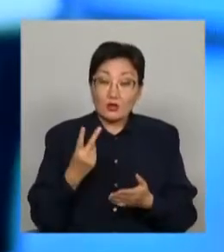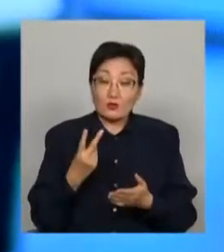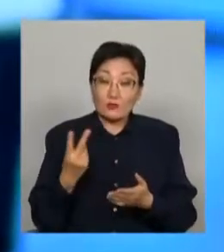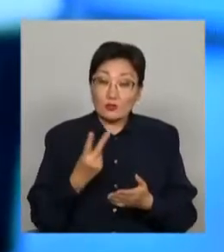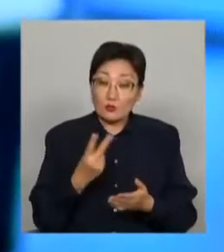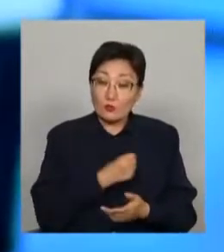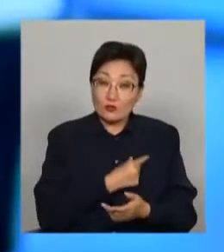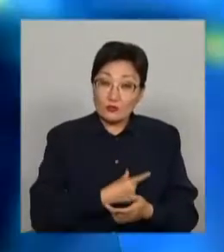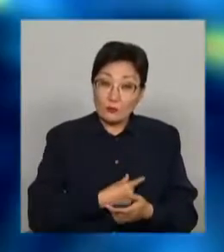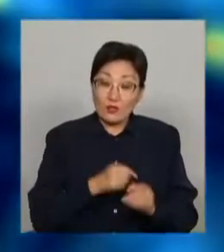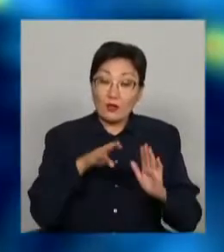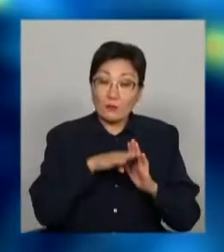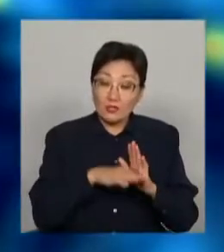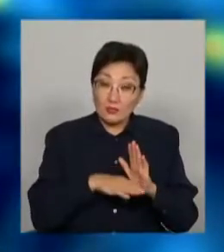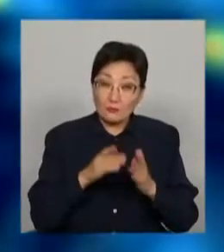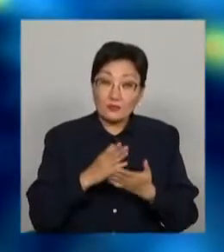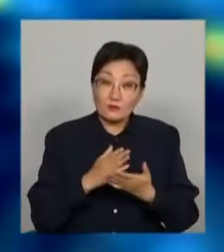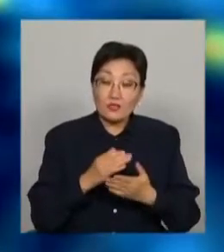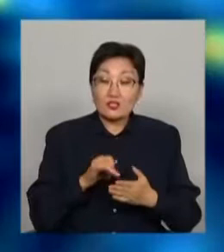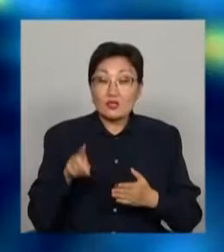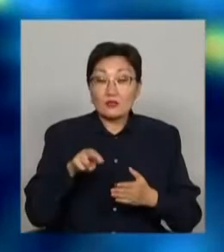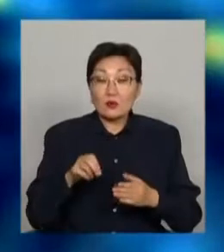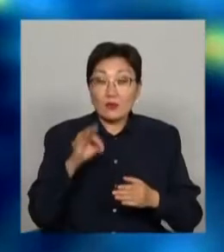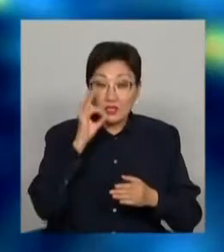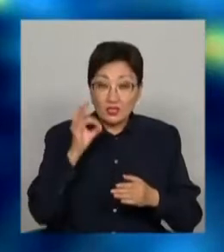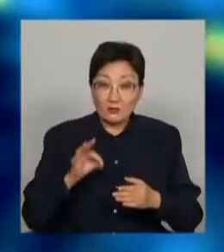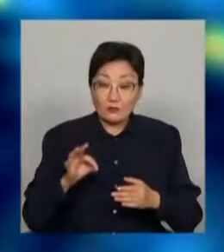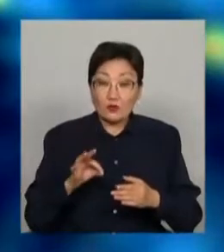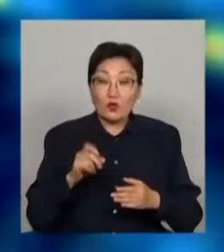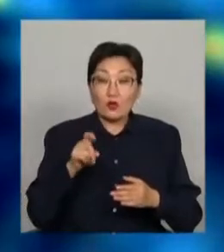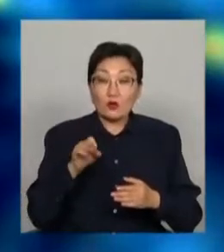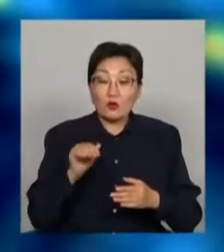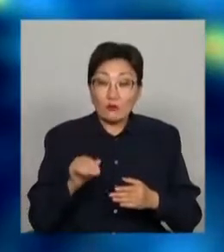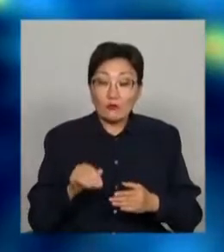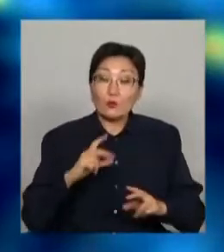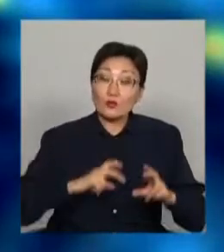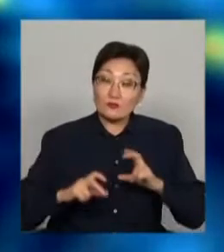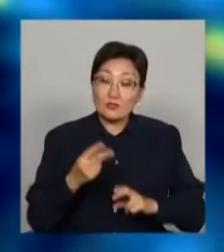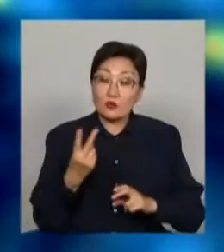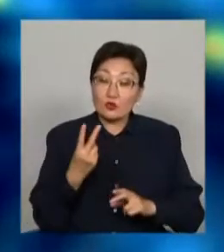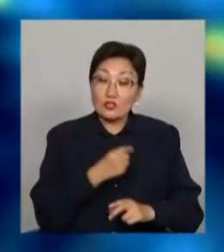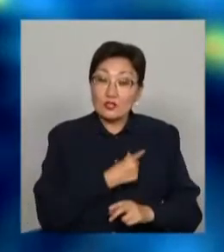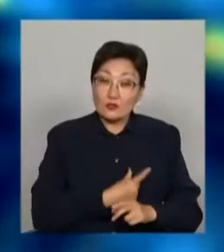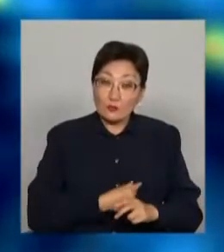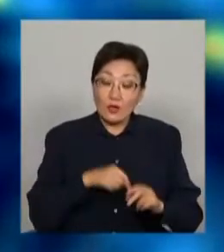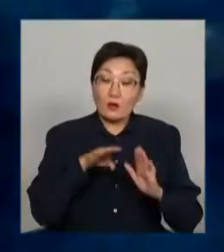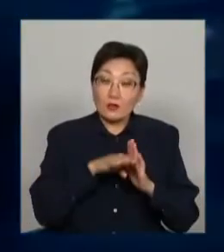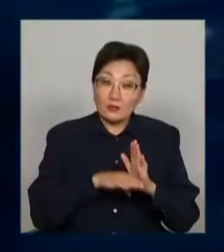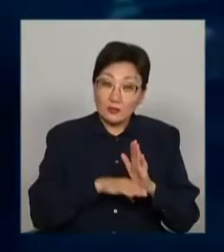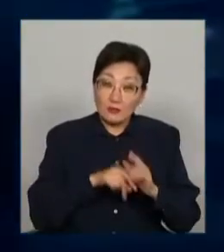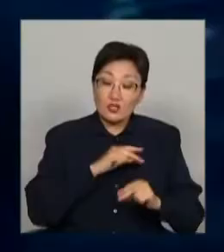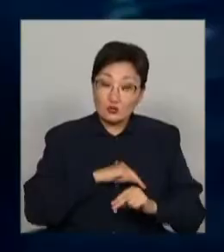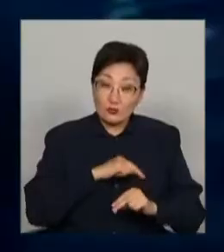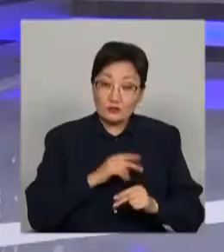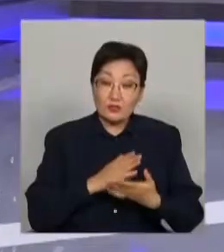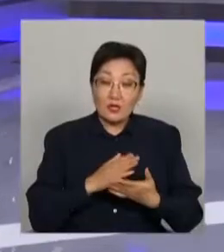қос дипломдық бағдарламаларымыз бар. Одан бөлек Германиядағы Хоф университетімен қос диплом бағдарламамыз бар. Сонымен